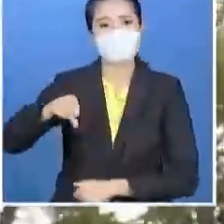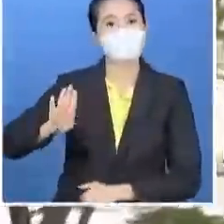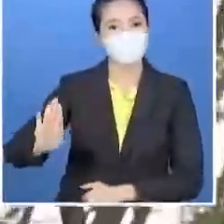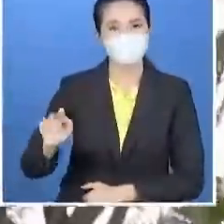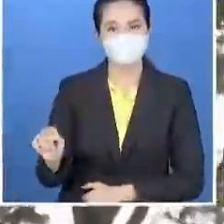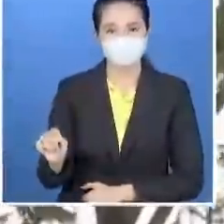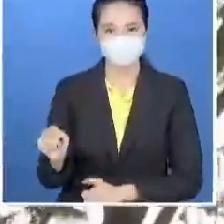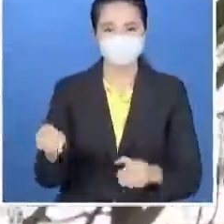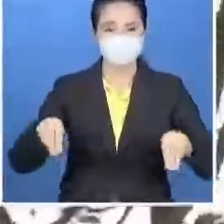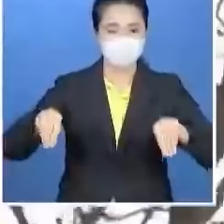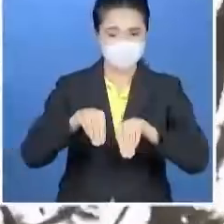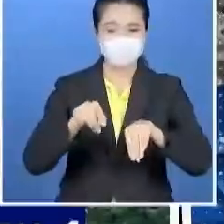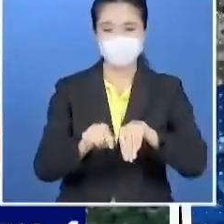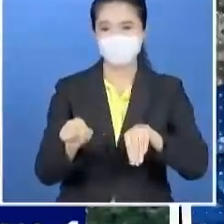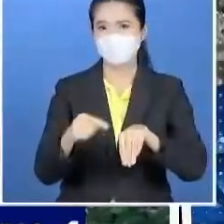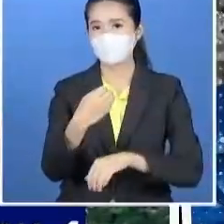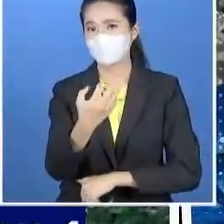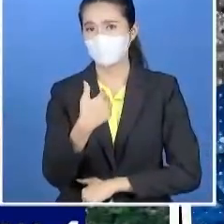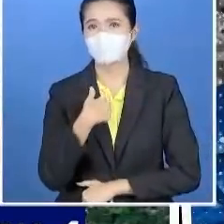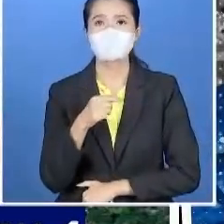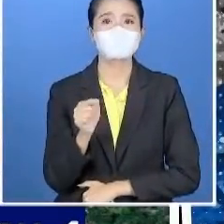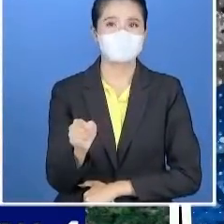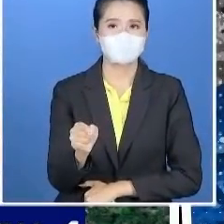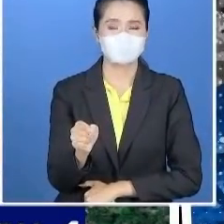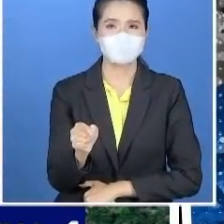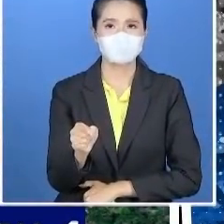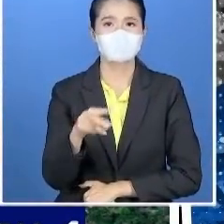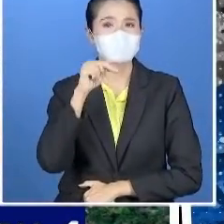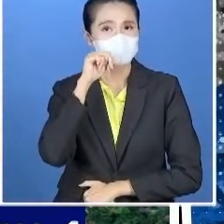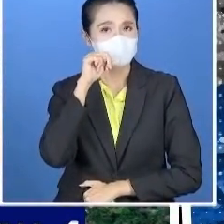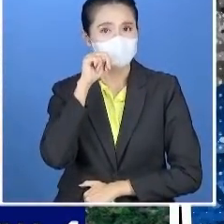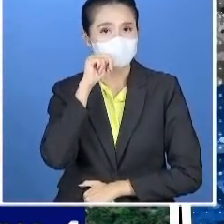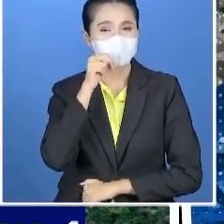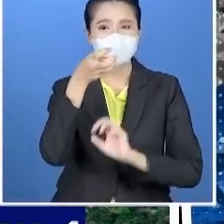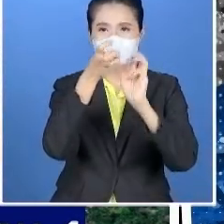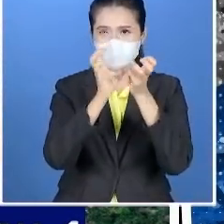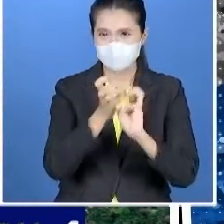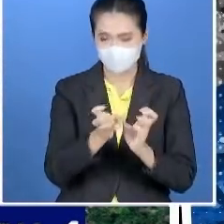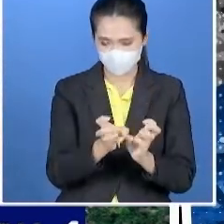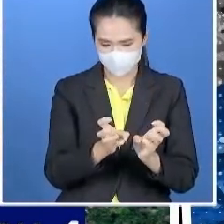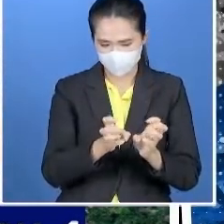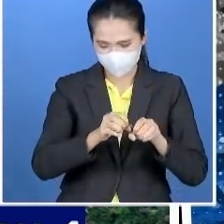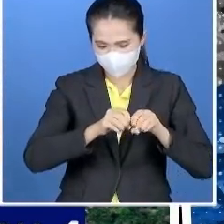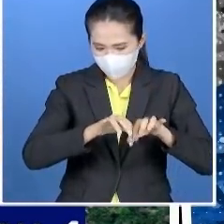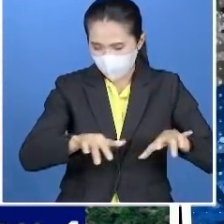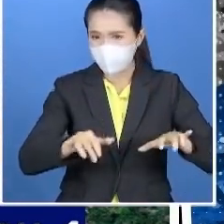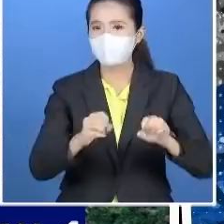ซึ่งทางด้านของคนที่เขาอยู่ตรงนั้นเนี่ยเขาบอกว่าตรงนั้นน่ะท้องน้ำมันมีทรายเยอะแล้วมันไม่ลึ